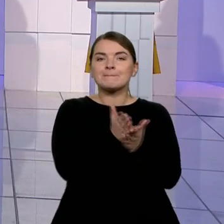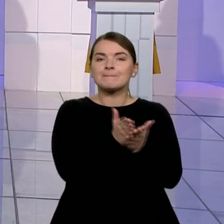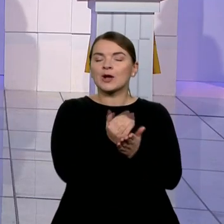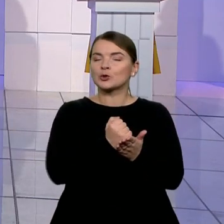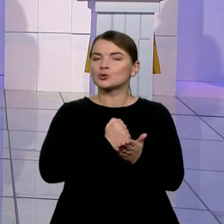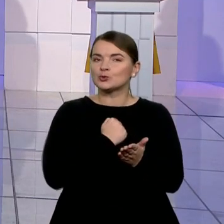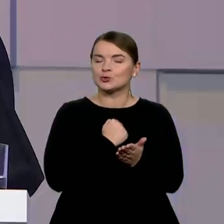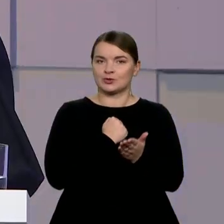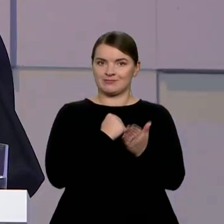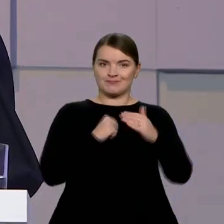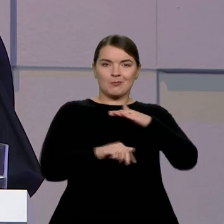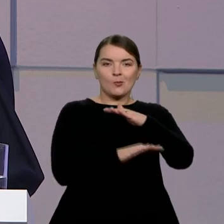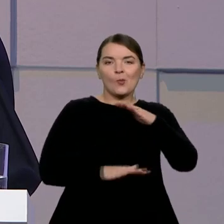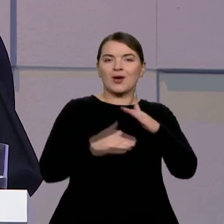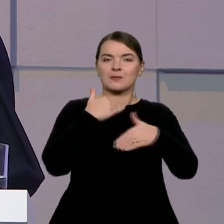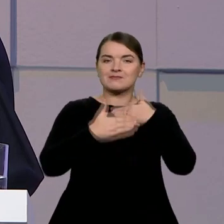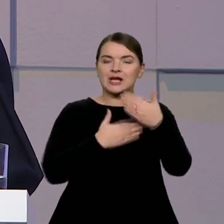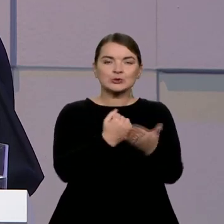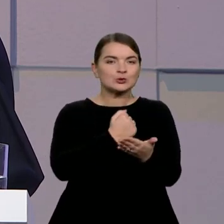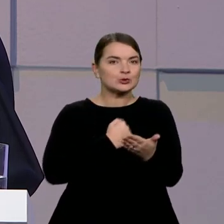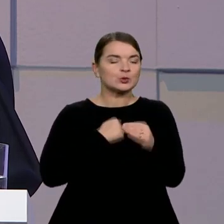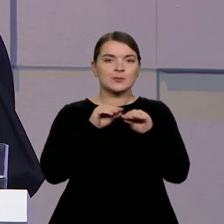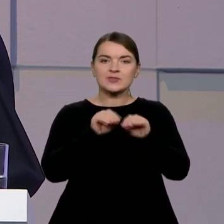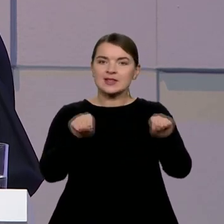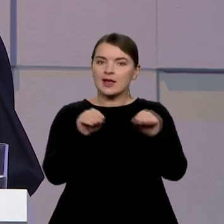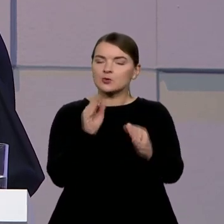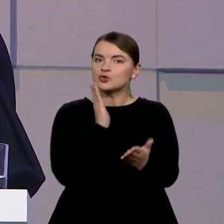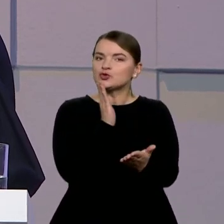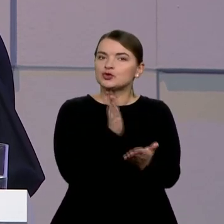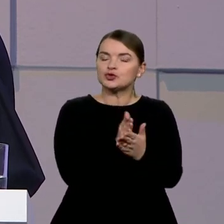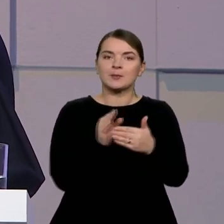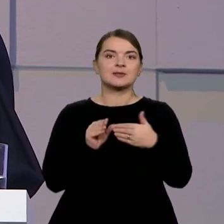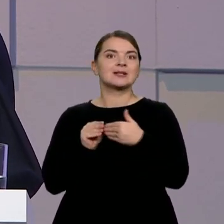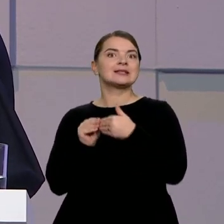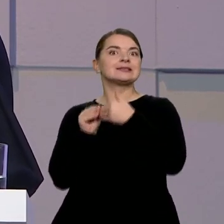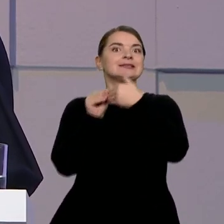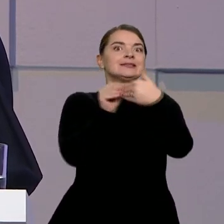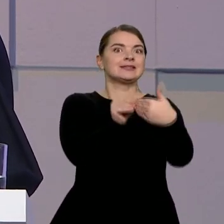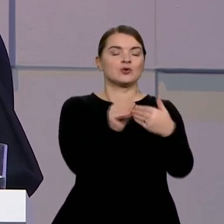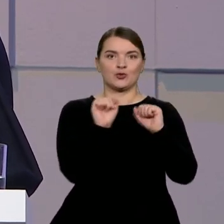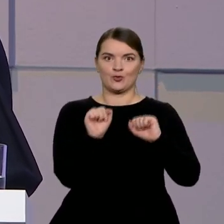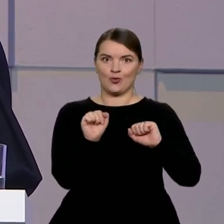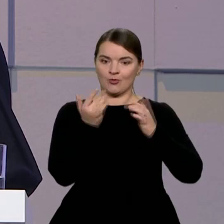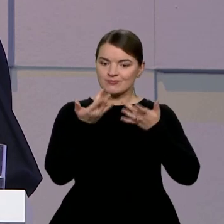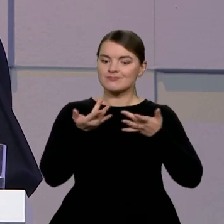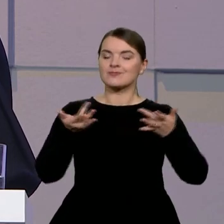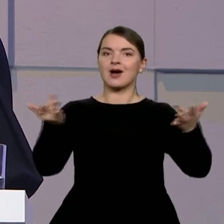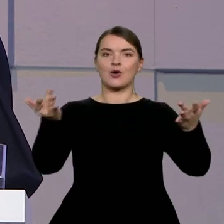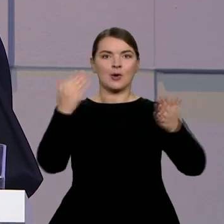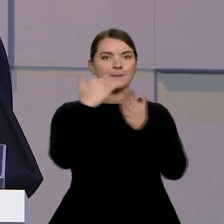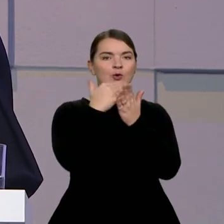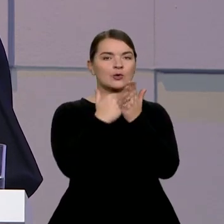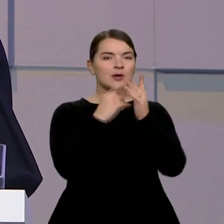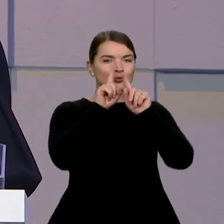bazę, puikius dėstytojus, galėtumėm parodyti lyderystį ir čia pradėti gal daryti unikalesnės programas ir gauti tikrai